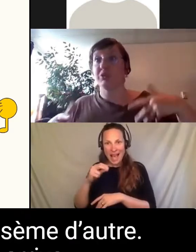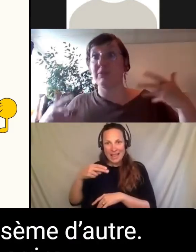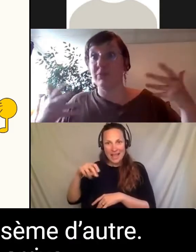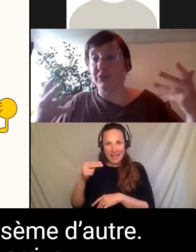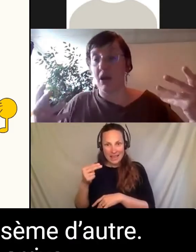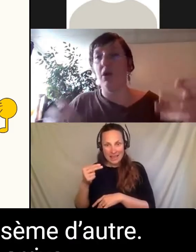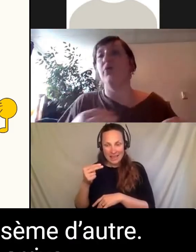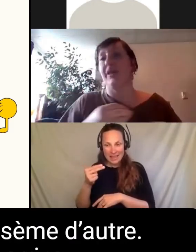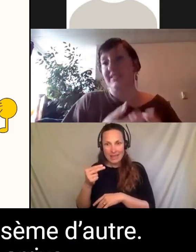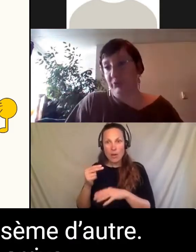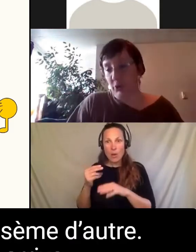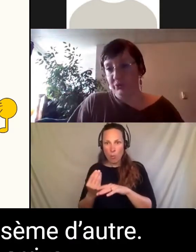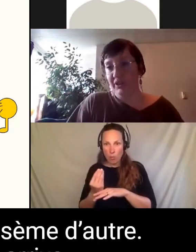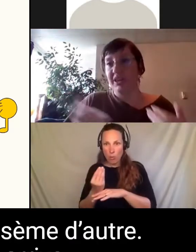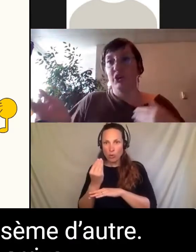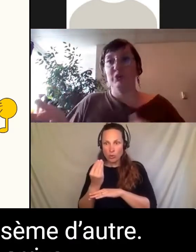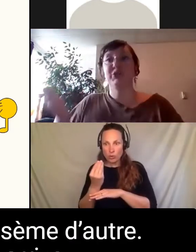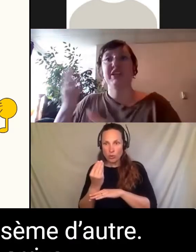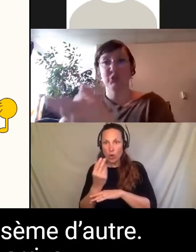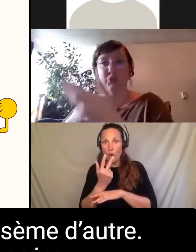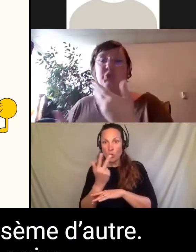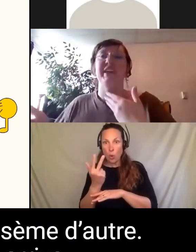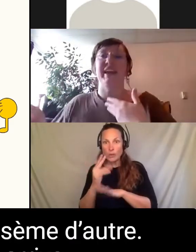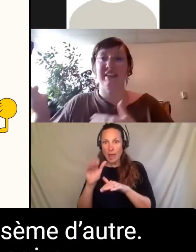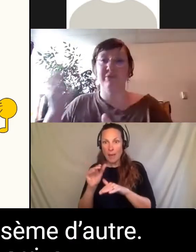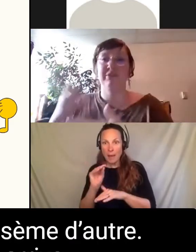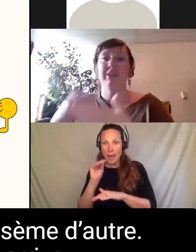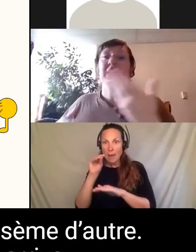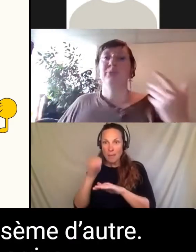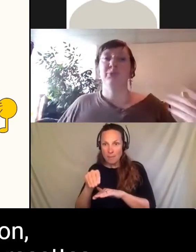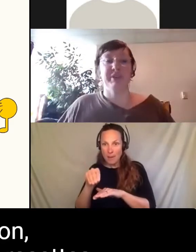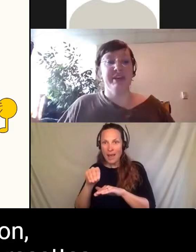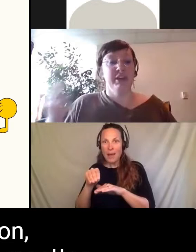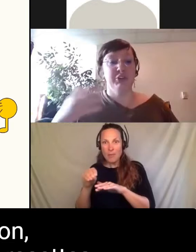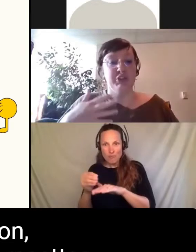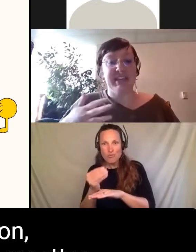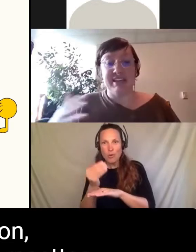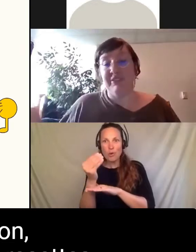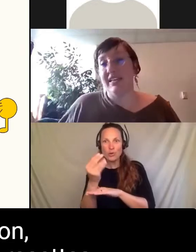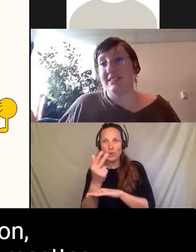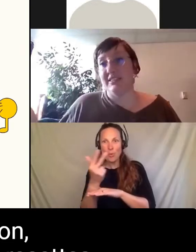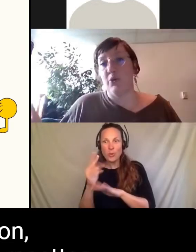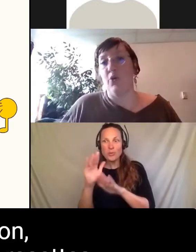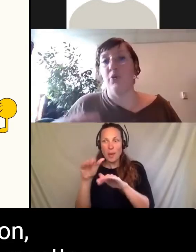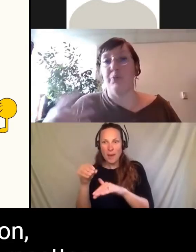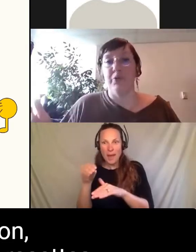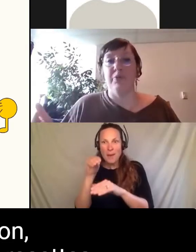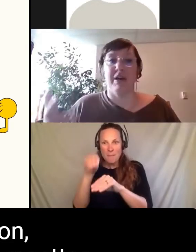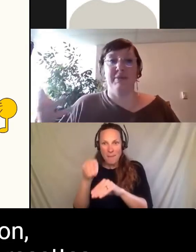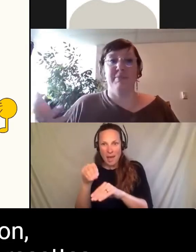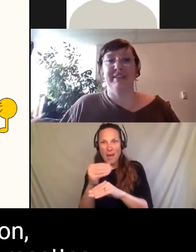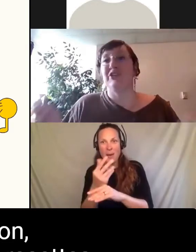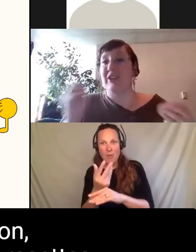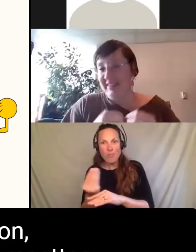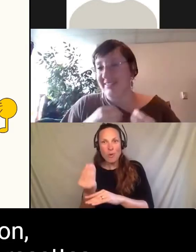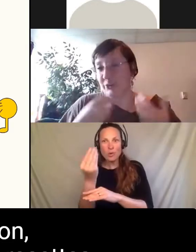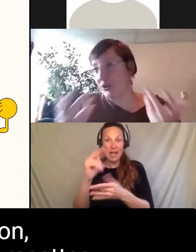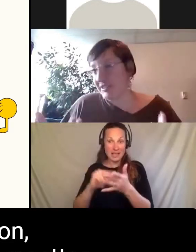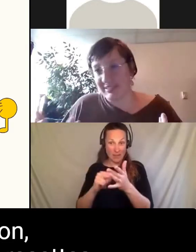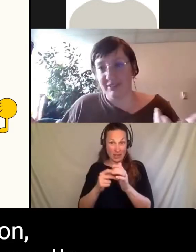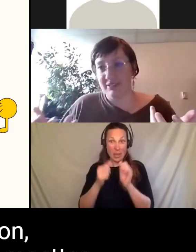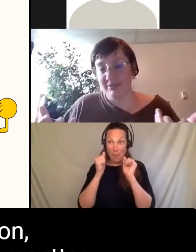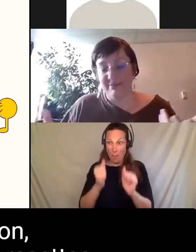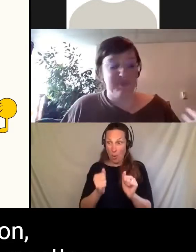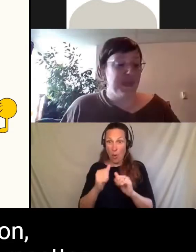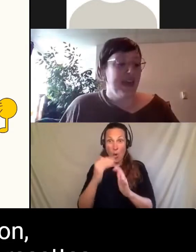Puis là, 3 semaines plus tard, on en sème d'autres. Comme ça, il y en a toujours qui arrivent. Puis, jusqu'à la fin de la saison, on peut mettre de la nette dans